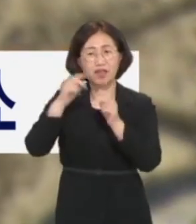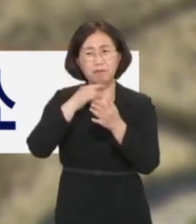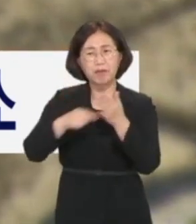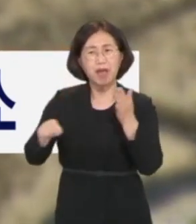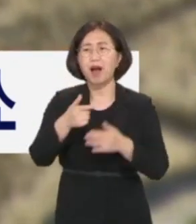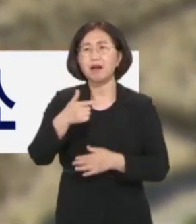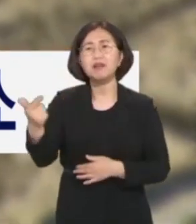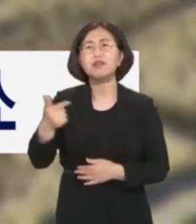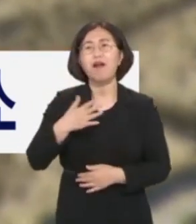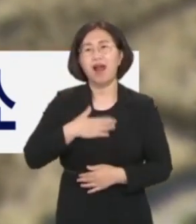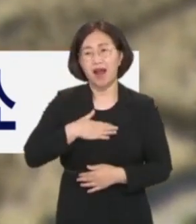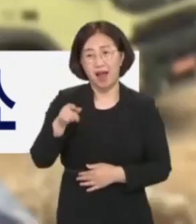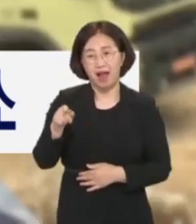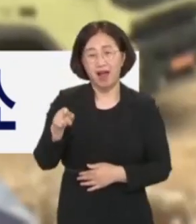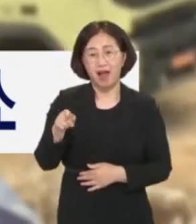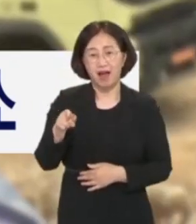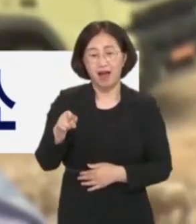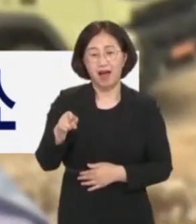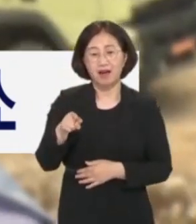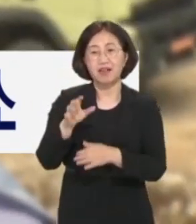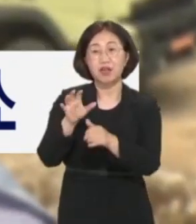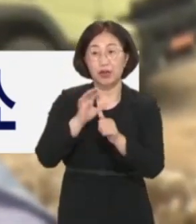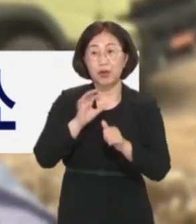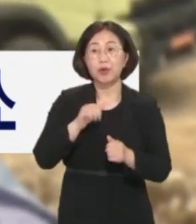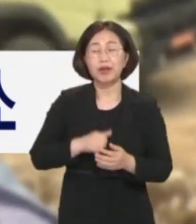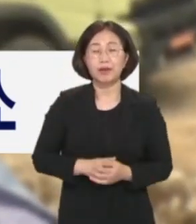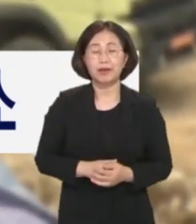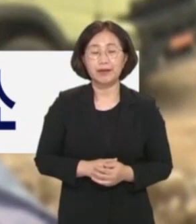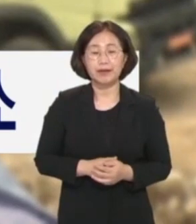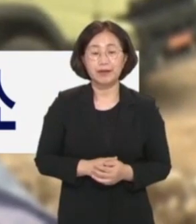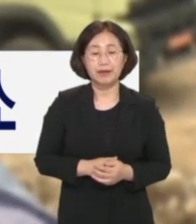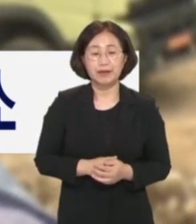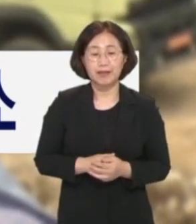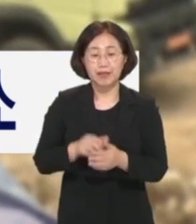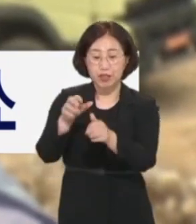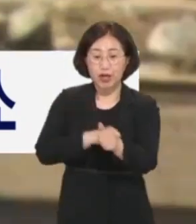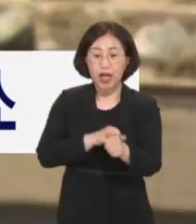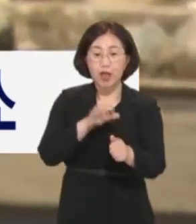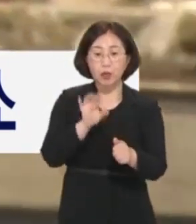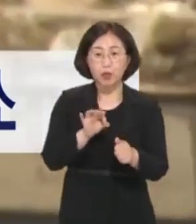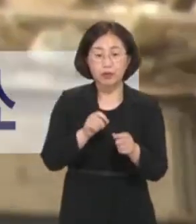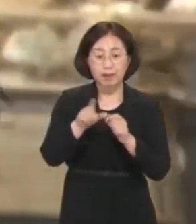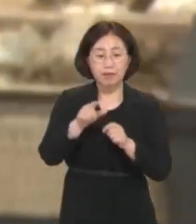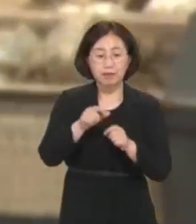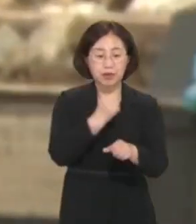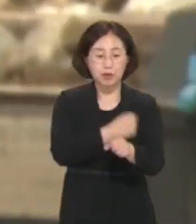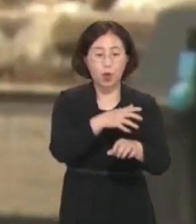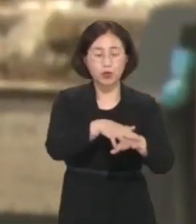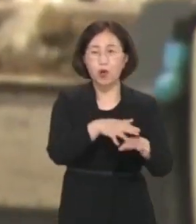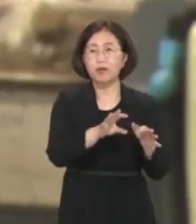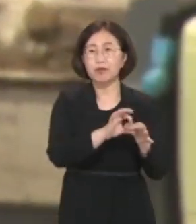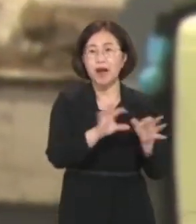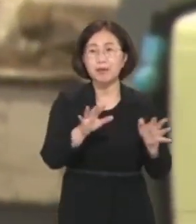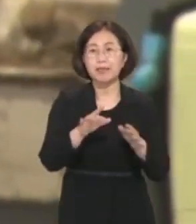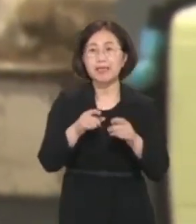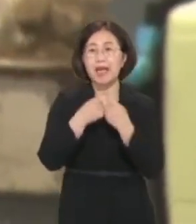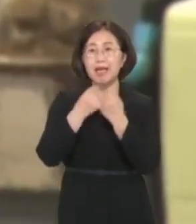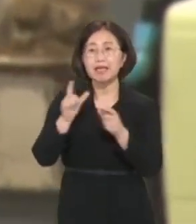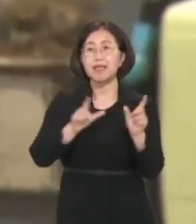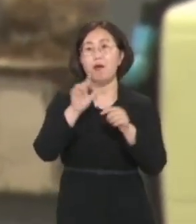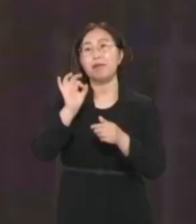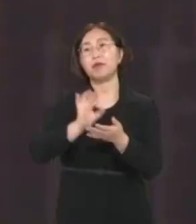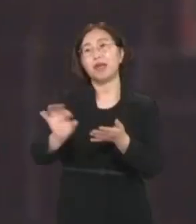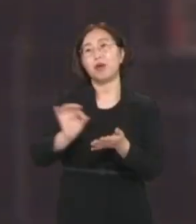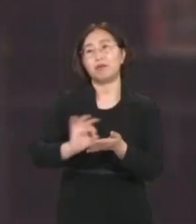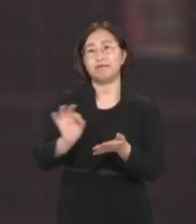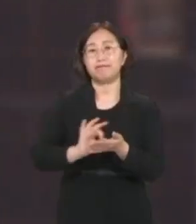상금 등 금전적인 손해가 발생한다는 점을 악용했고 뜯어낸 돈 대부분을 노조와 무관한 생활비 등으로 사용한